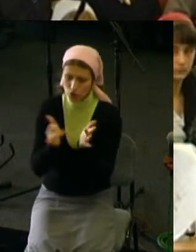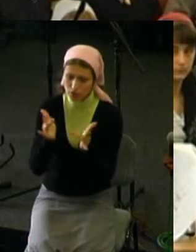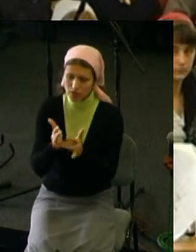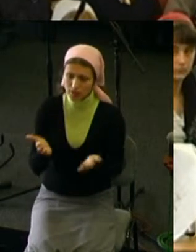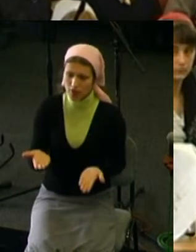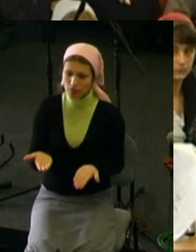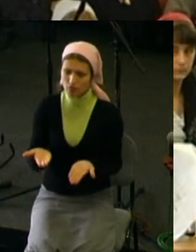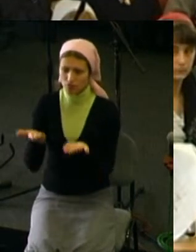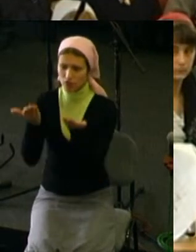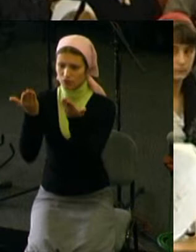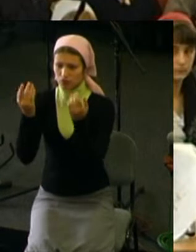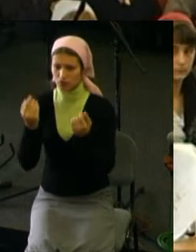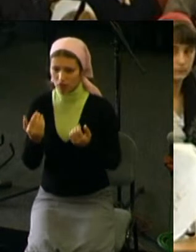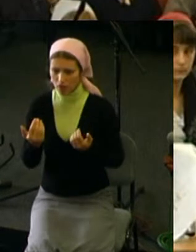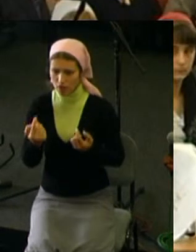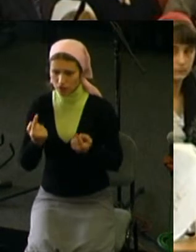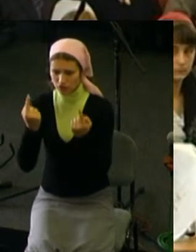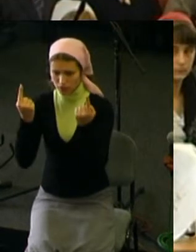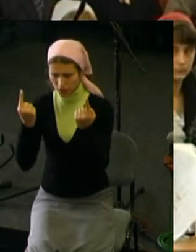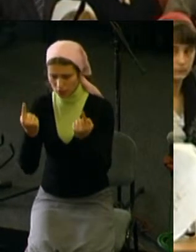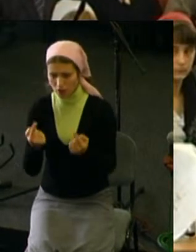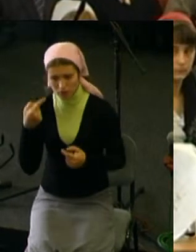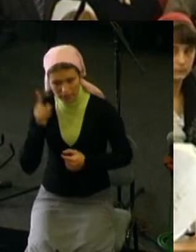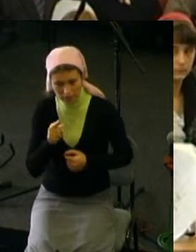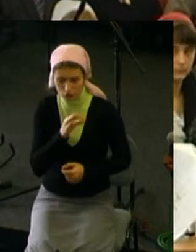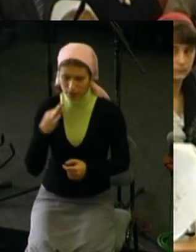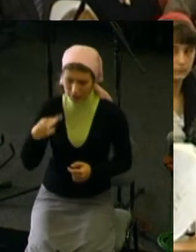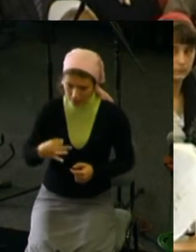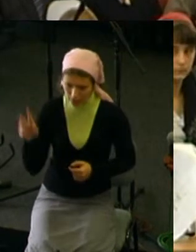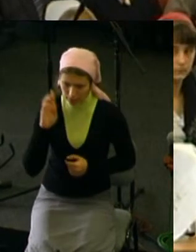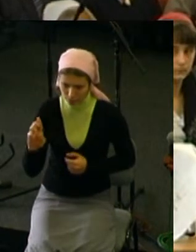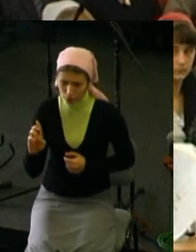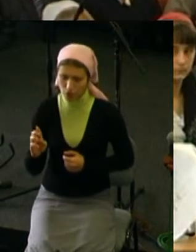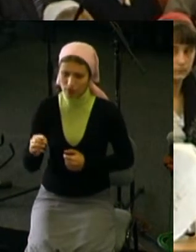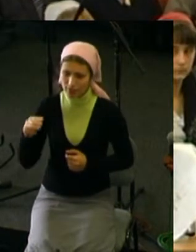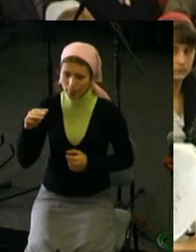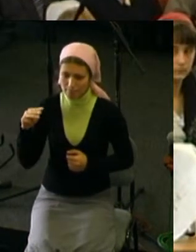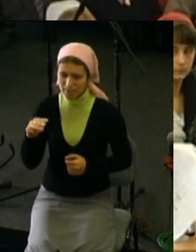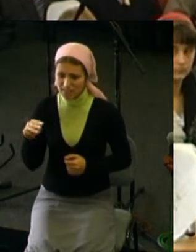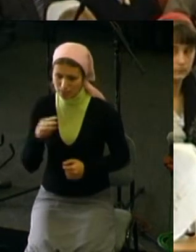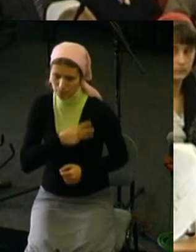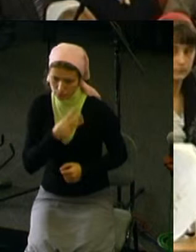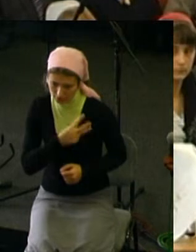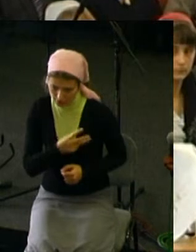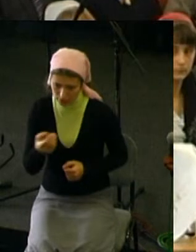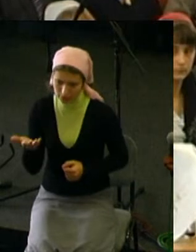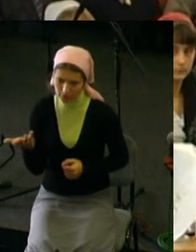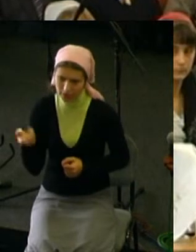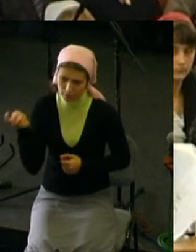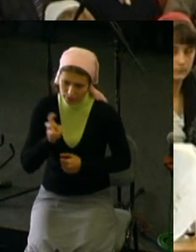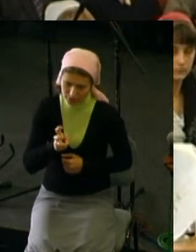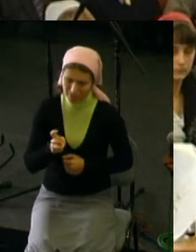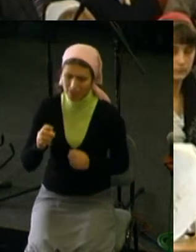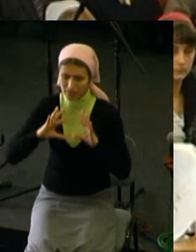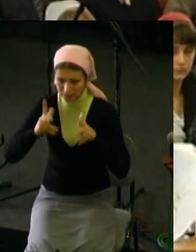Христа возвели що він знав що це є син божий що він месія який прийде на землю і ось